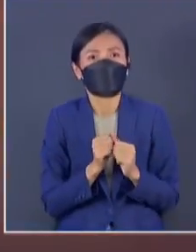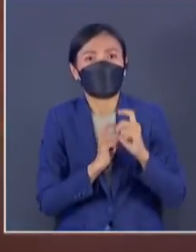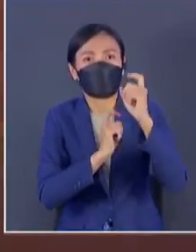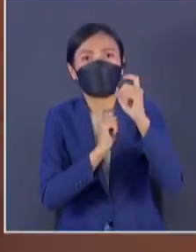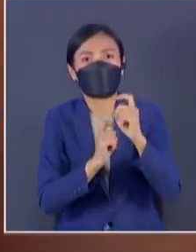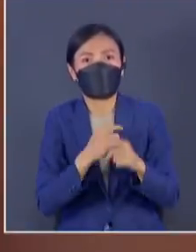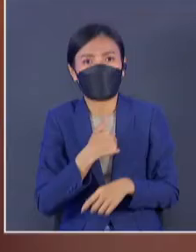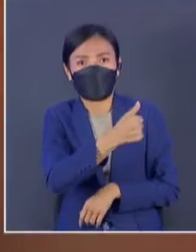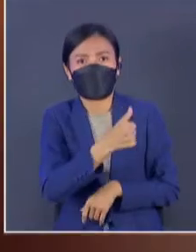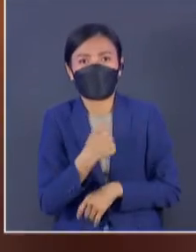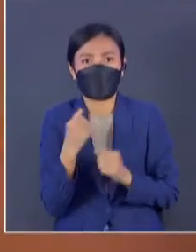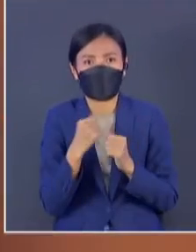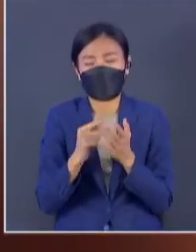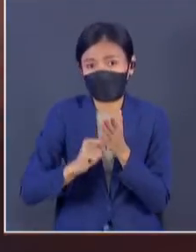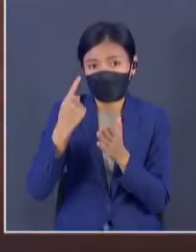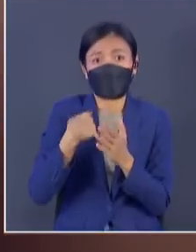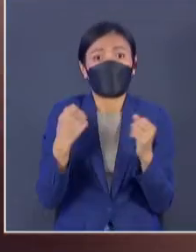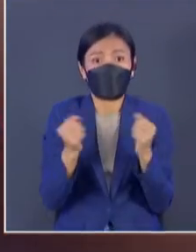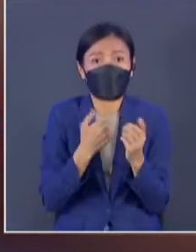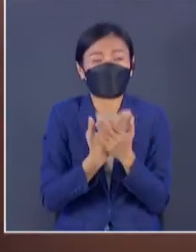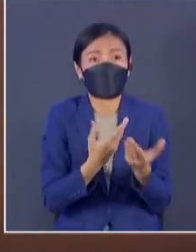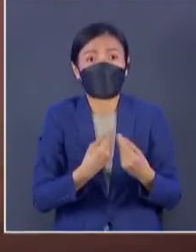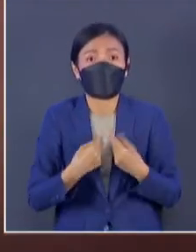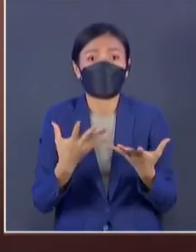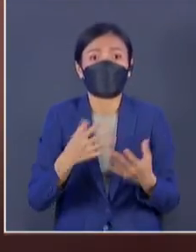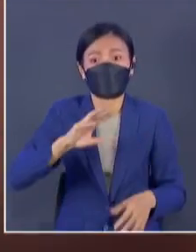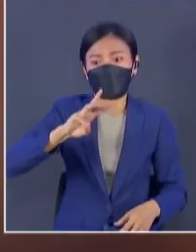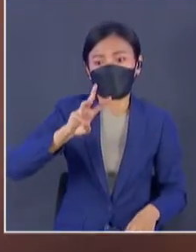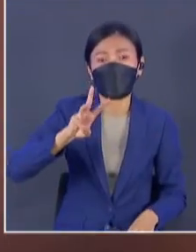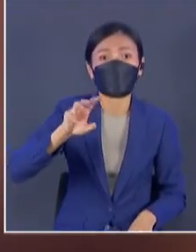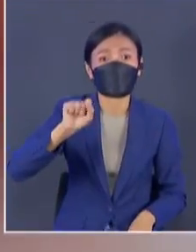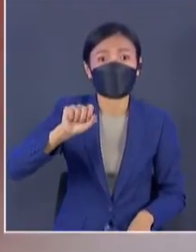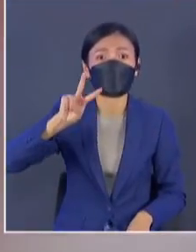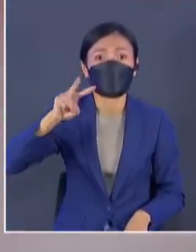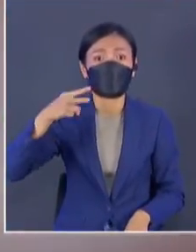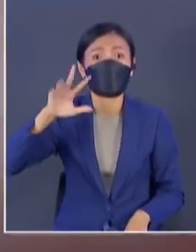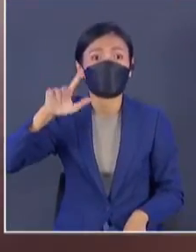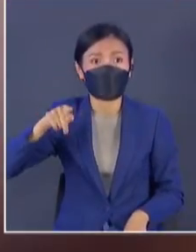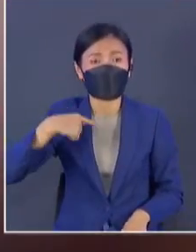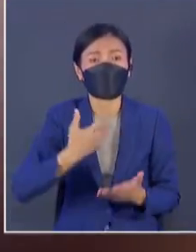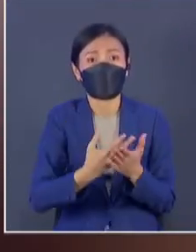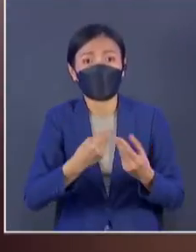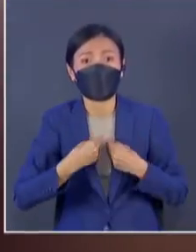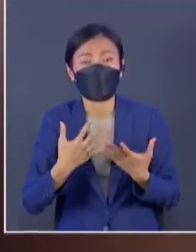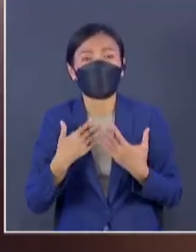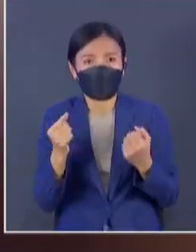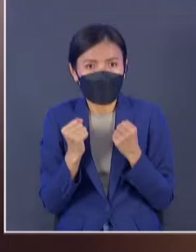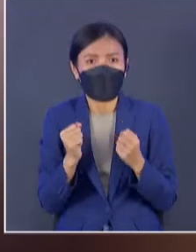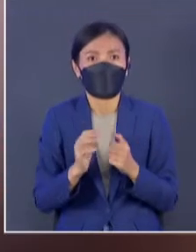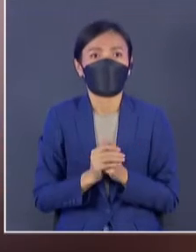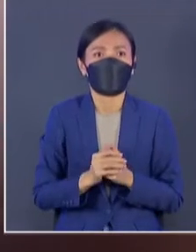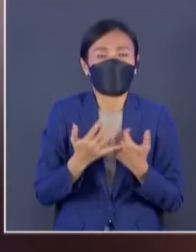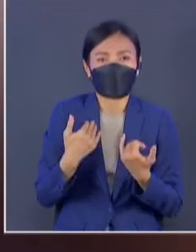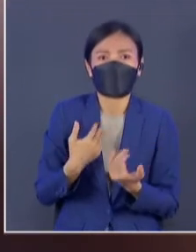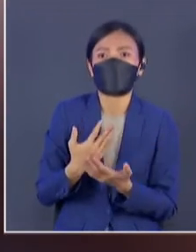แรกก็กลัวว่าจะไม่ได้เงินนะฮะ 625,000 บาททีนี้กลายเป็นว่าพอถูกข่มขู่กลัวว่าจะไม่ปลอดภัยต้องไปกู้เงิน